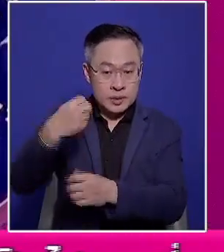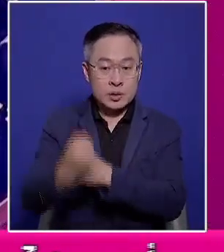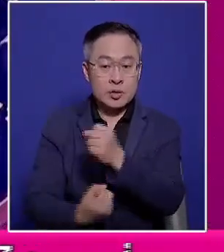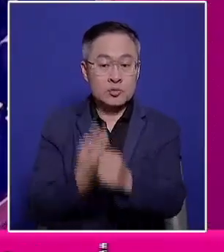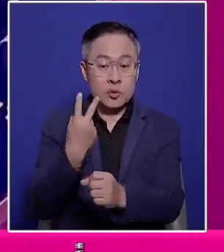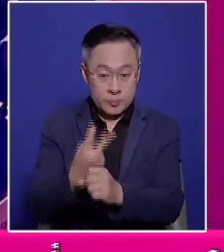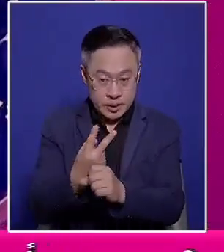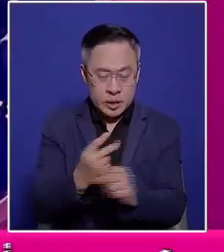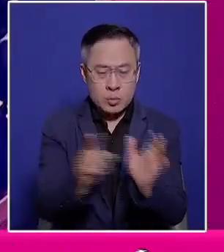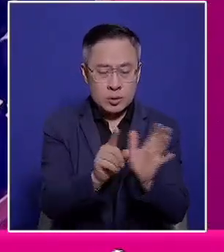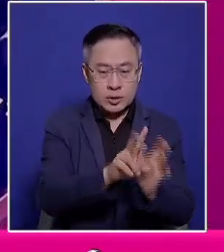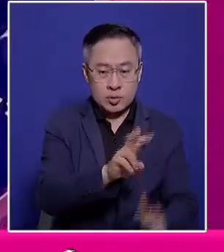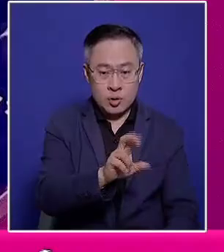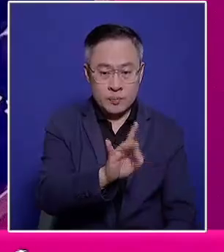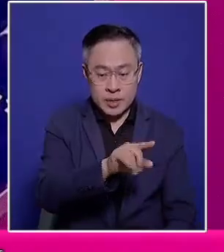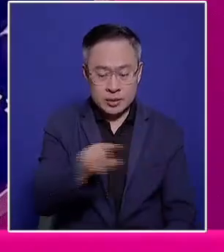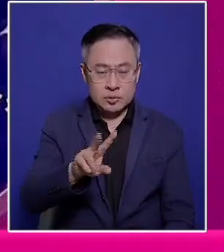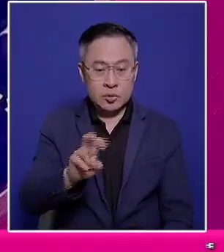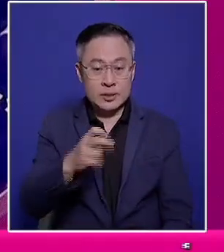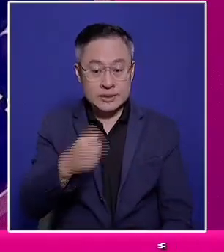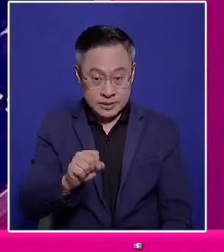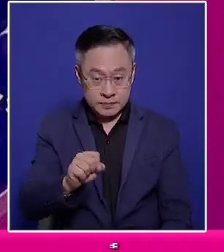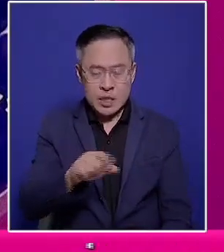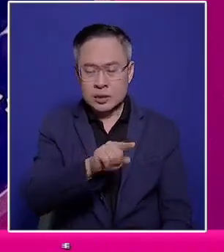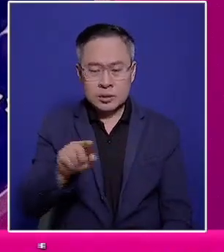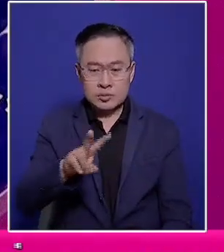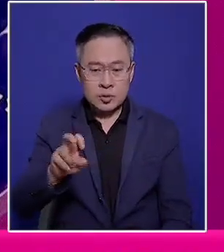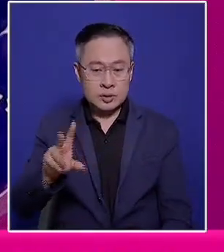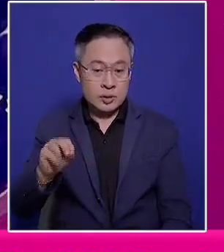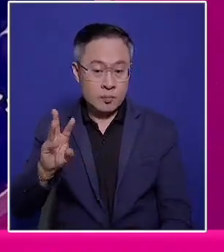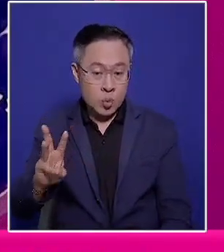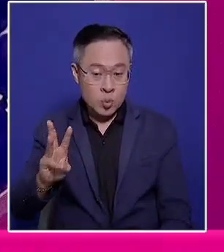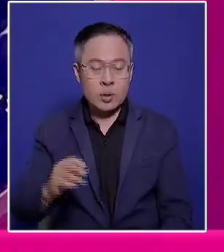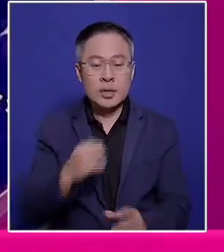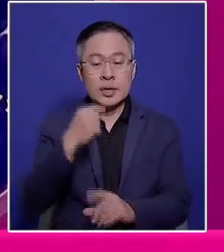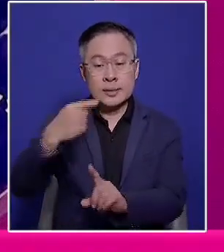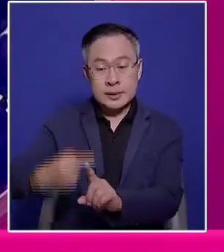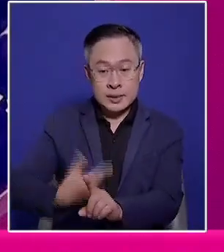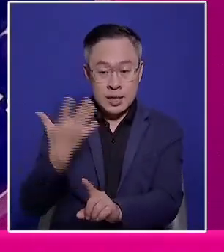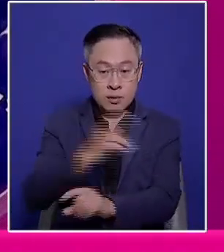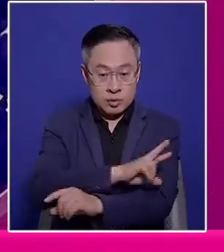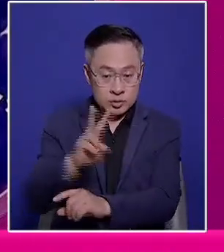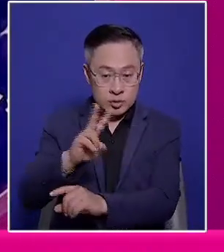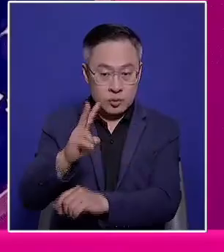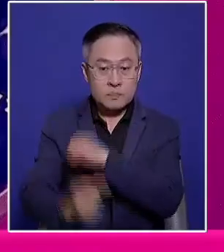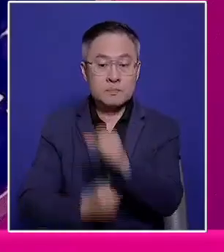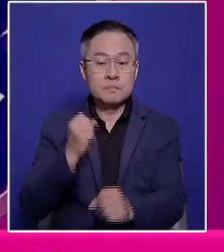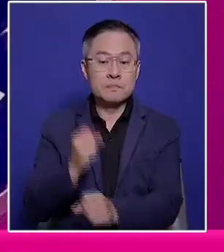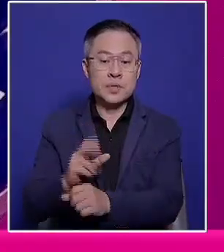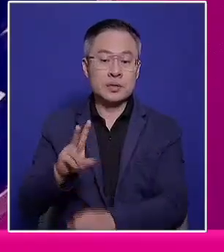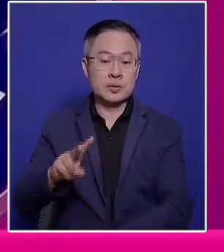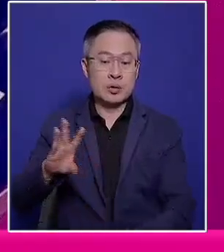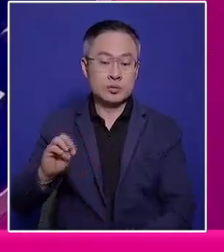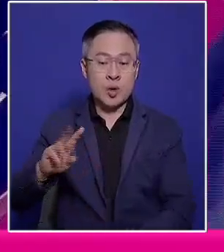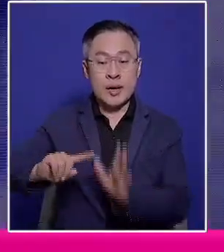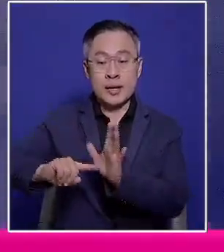210ถึงงวดที่236ประจำวันที่2พฤษภาคมพุทธศักราช2566จะได้เริ่มณ